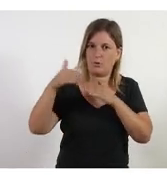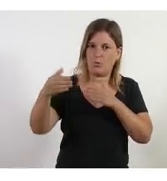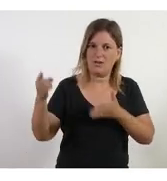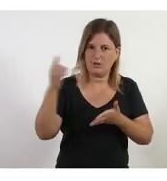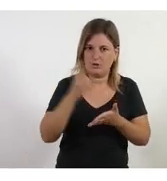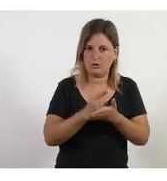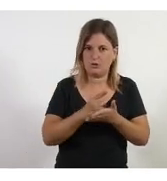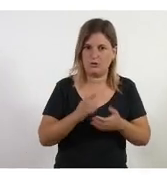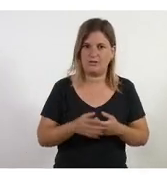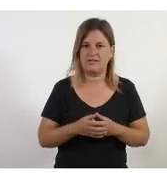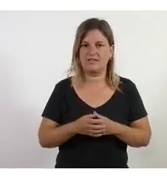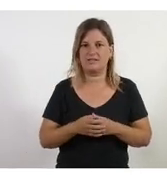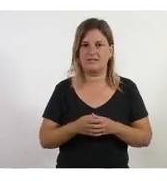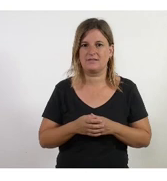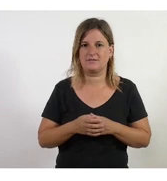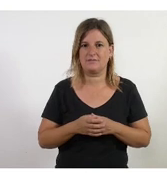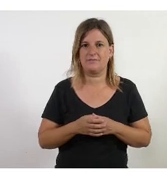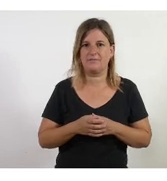Estic segura que t'hi explicarà coses.